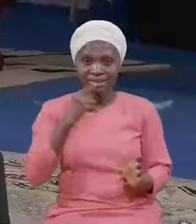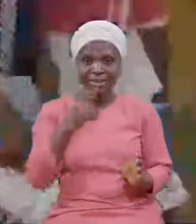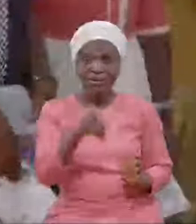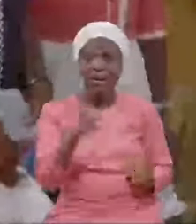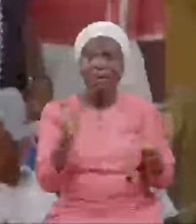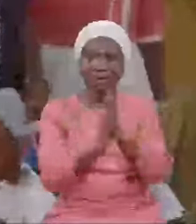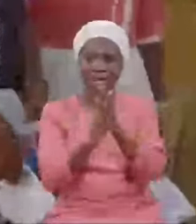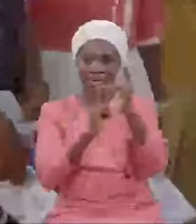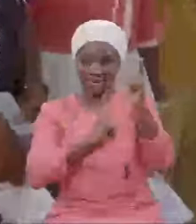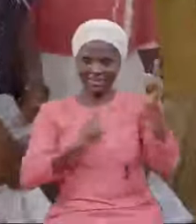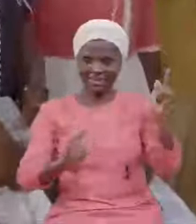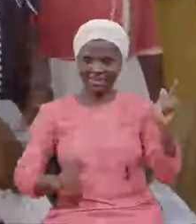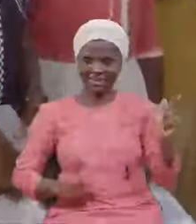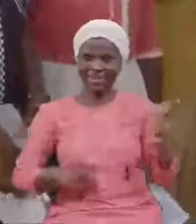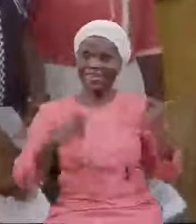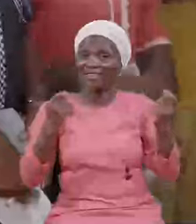Dieu.